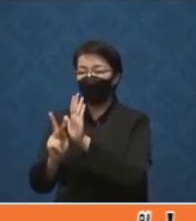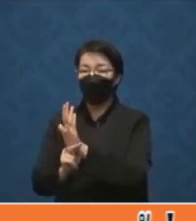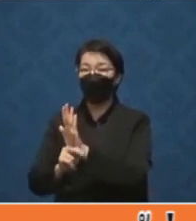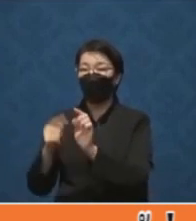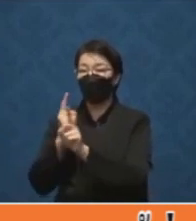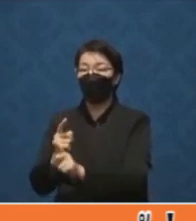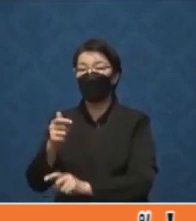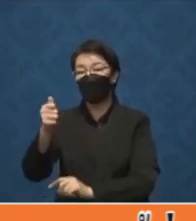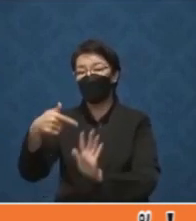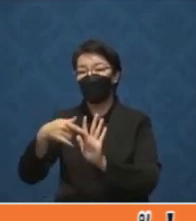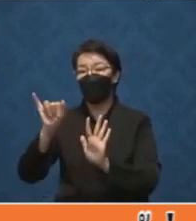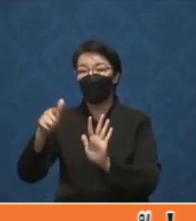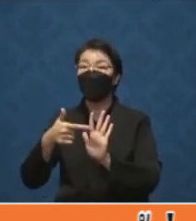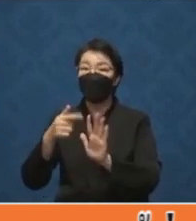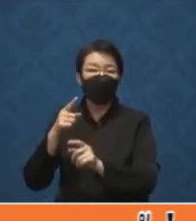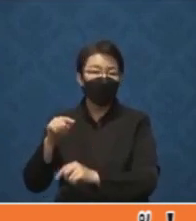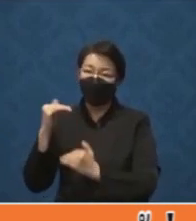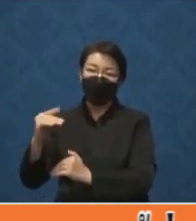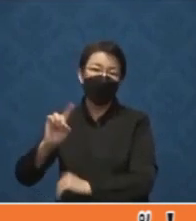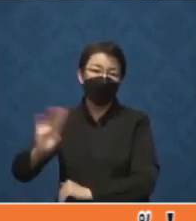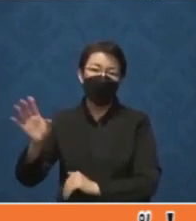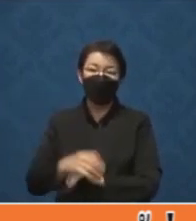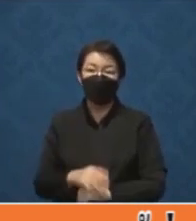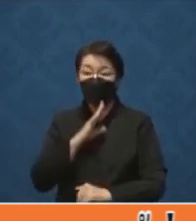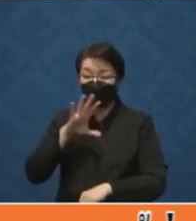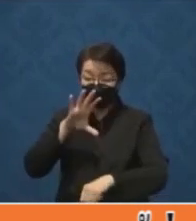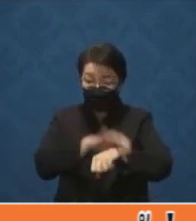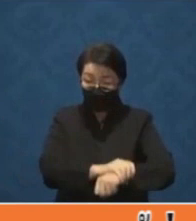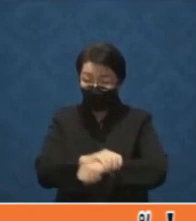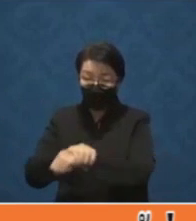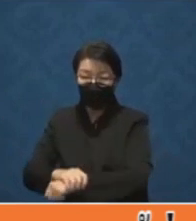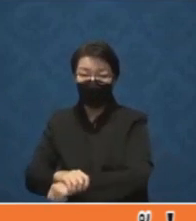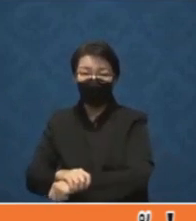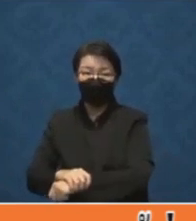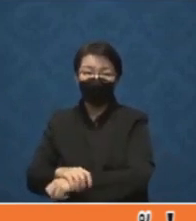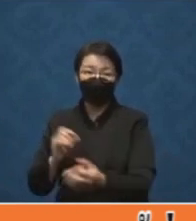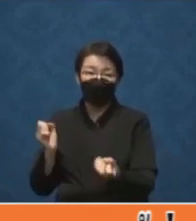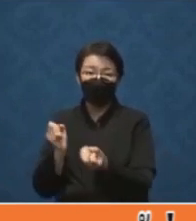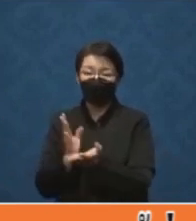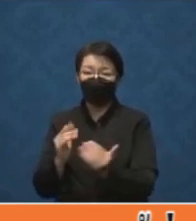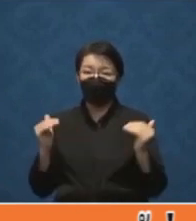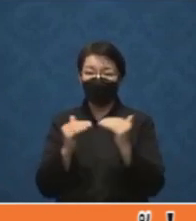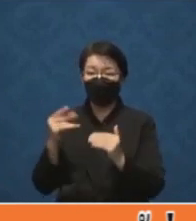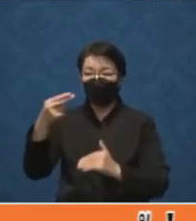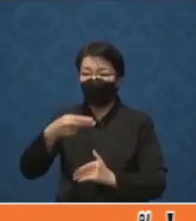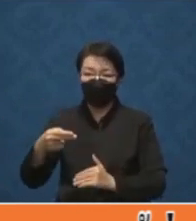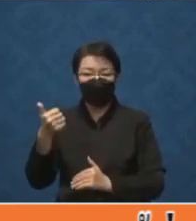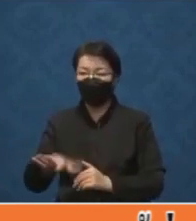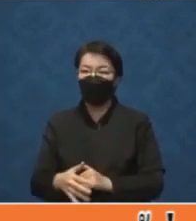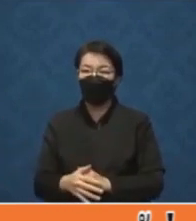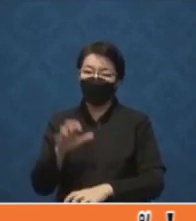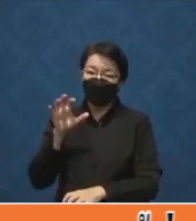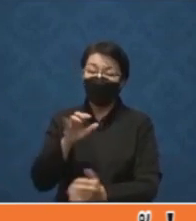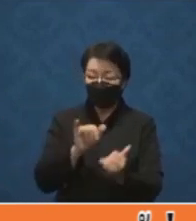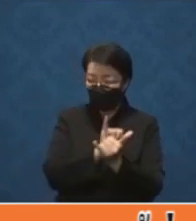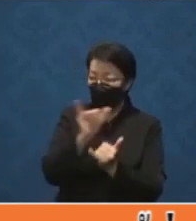ายอาญาเท่านั้นและการจับกุมควบคุมตัวทั้งหมดนี้จะต้องไม่กระทบกระเทือนต่อสิทธิของ